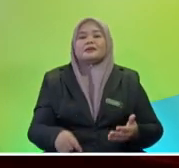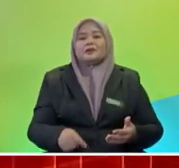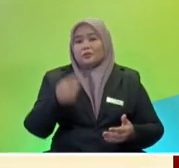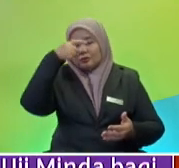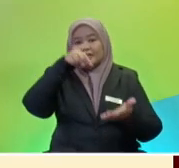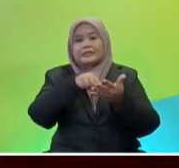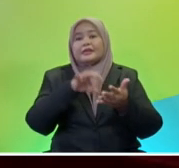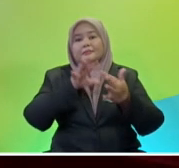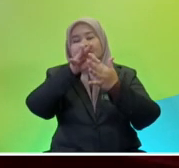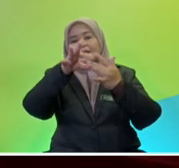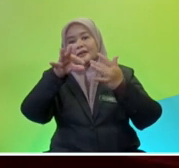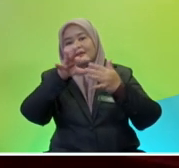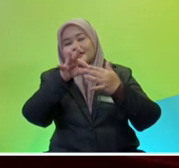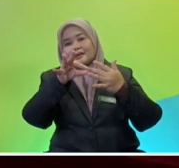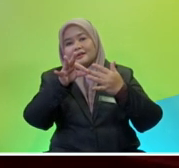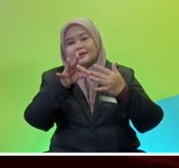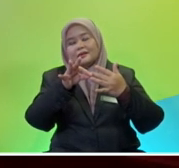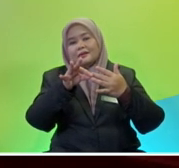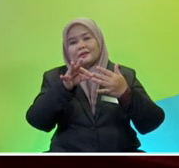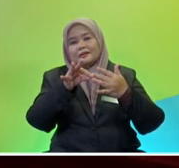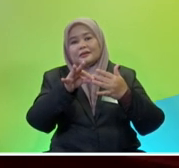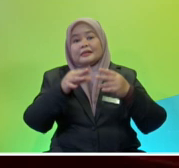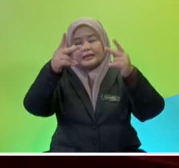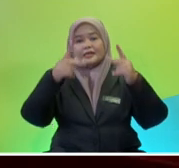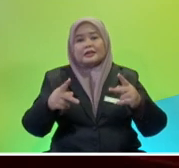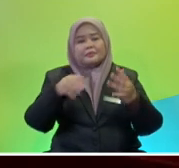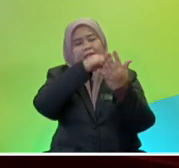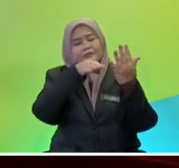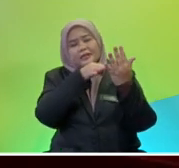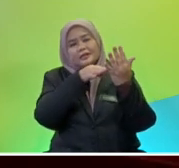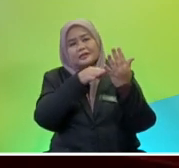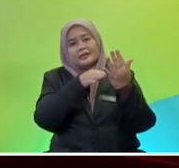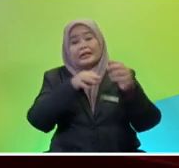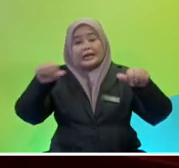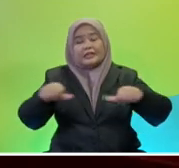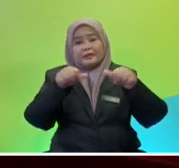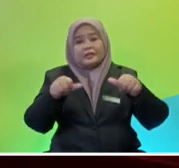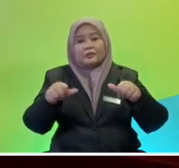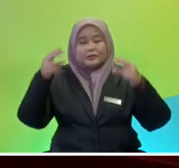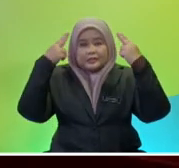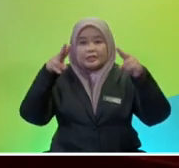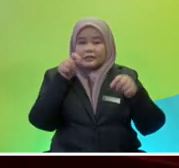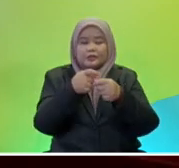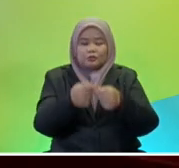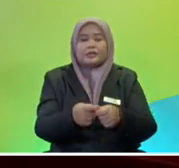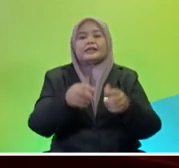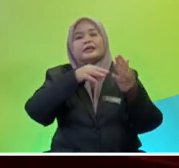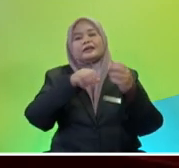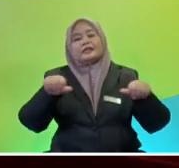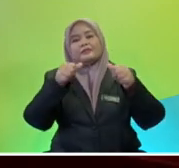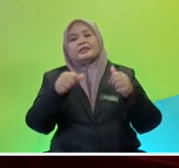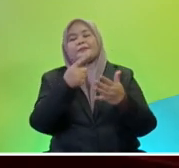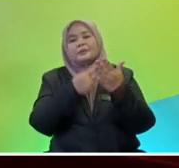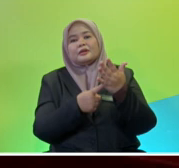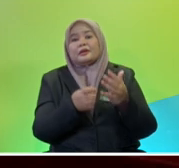ini usahanya Pilih Dia punya kaidah taksiran dia activity Tentukan activity untuk